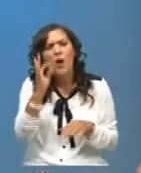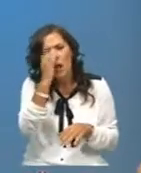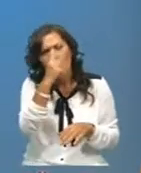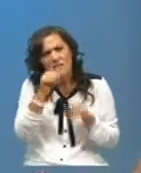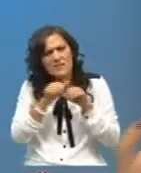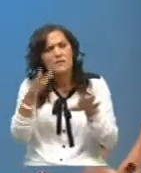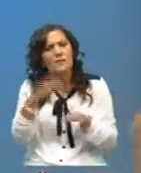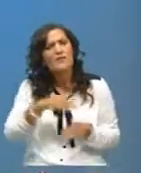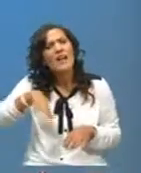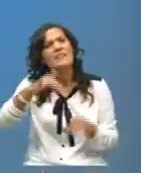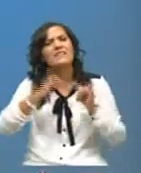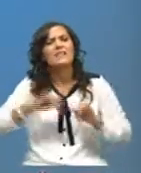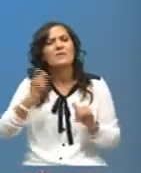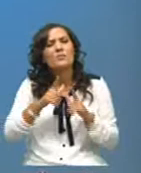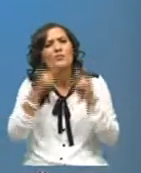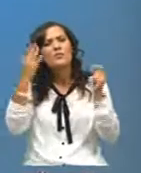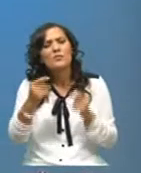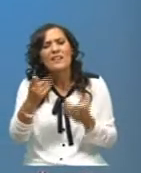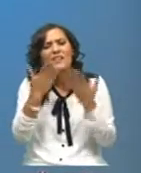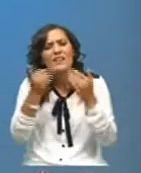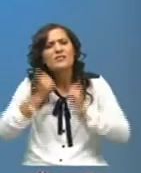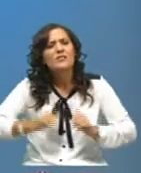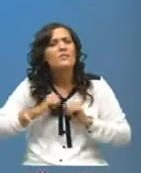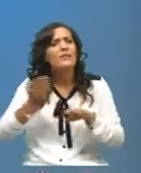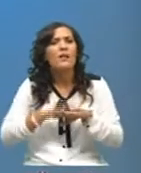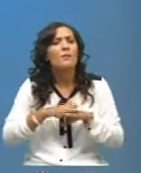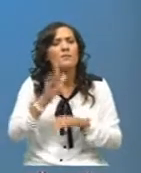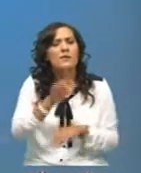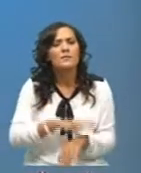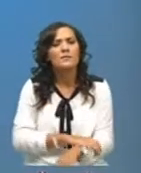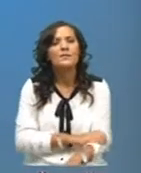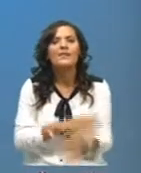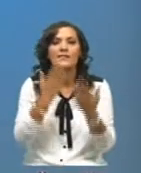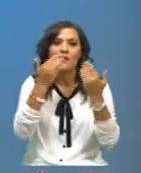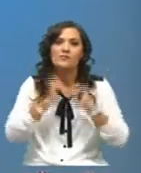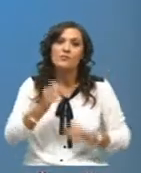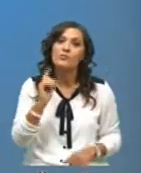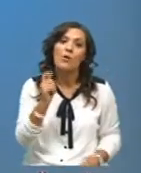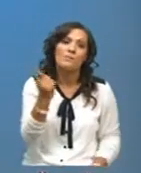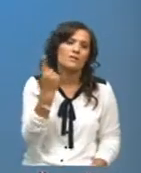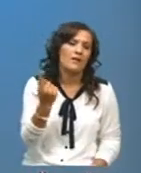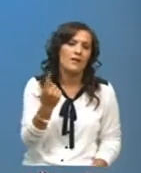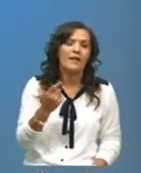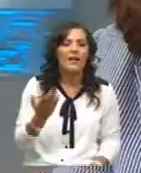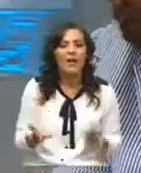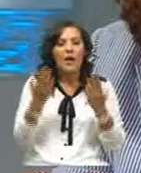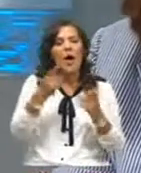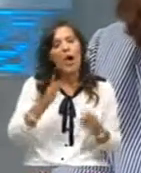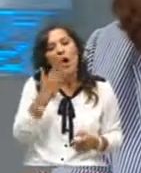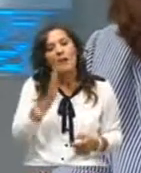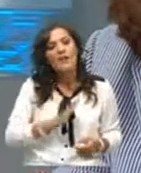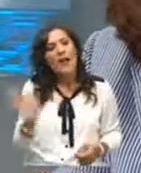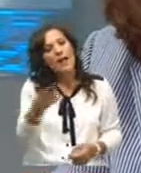fili kolay bir sistem olsa herkes rahat etsin mutlu yaptığı ders çalışmayı ne yapacağız biz Ders çalışmak zor bir şey Pınar hanım yani kalkıp da